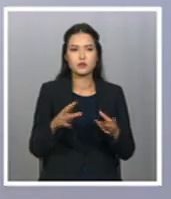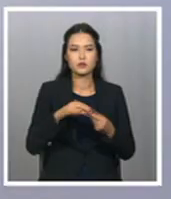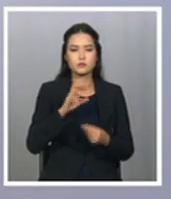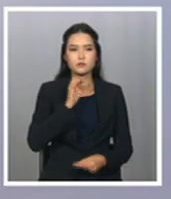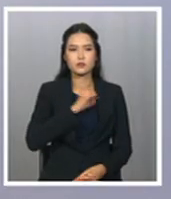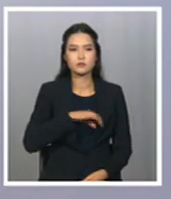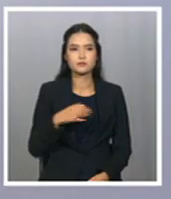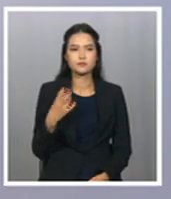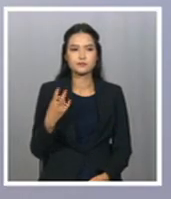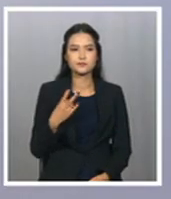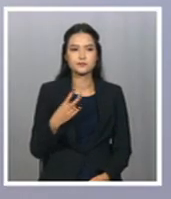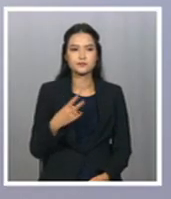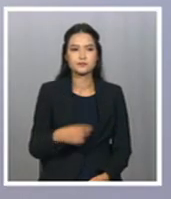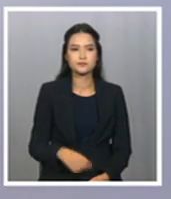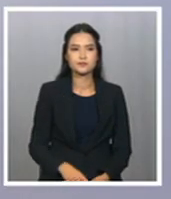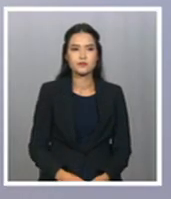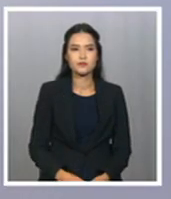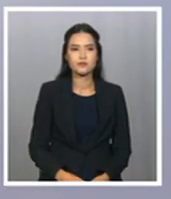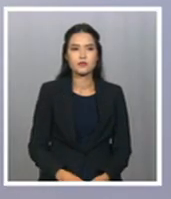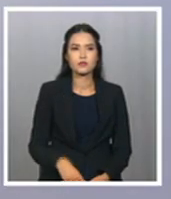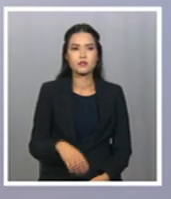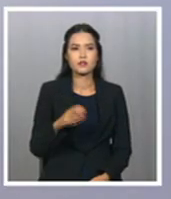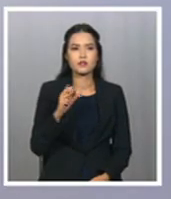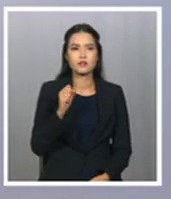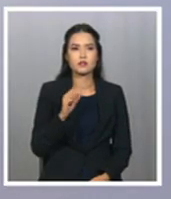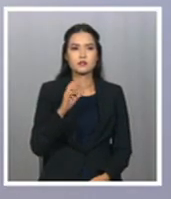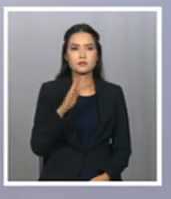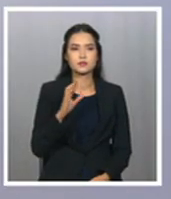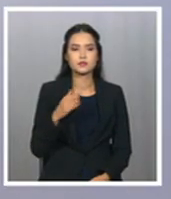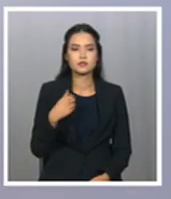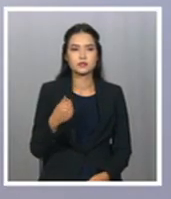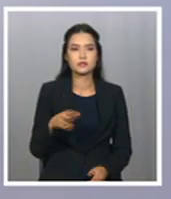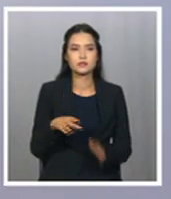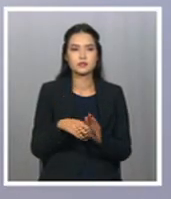шығады. Кейін Брадис кестесінен